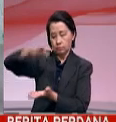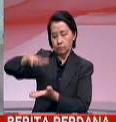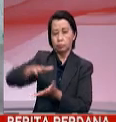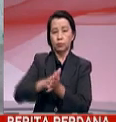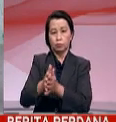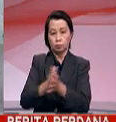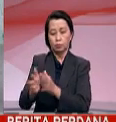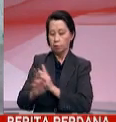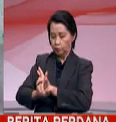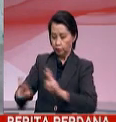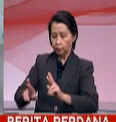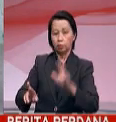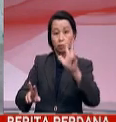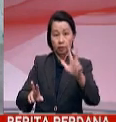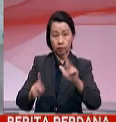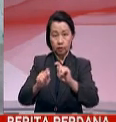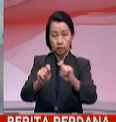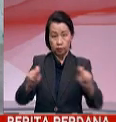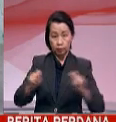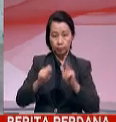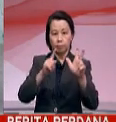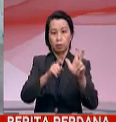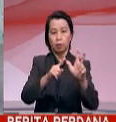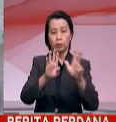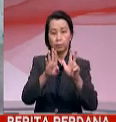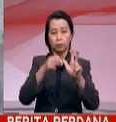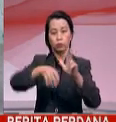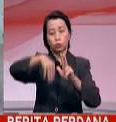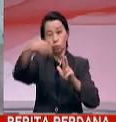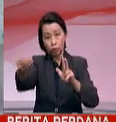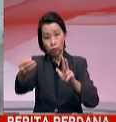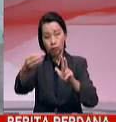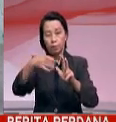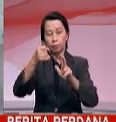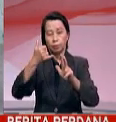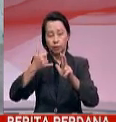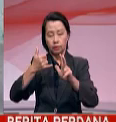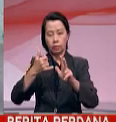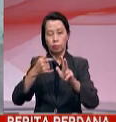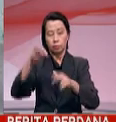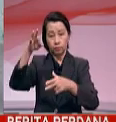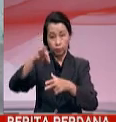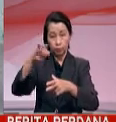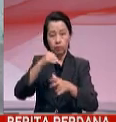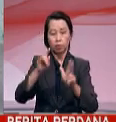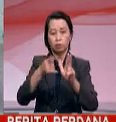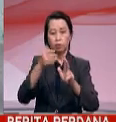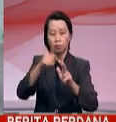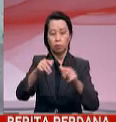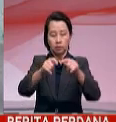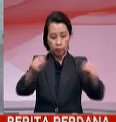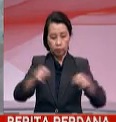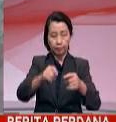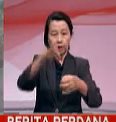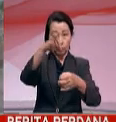kuman akan disediakan di tiga lokasi utama iaitu pintu keluar dan masuk saluran mengundi selain saluran mengundi itu